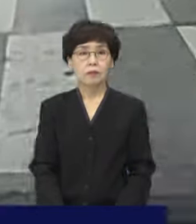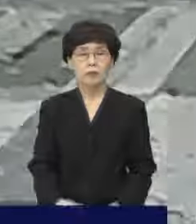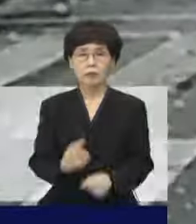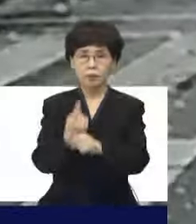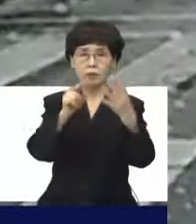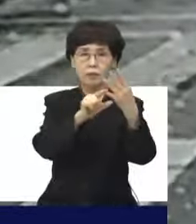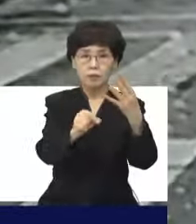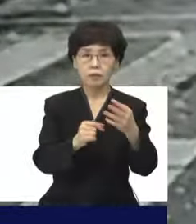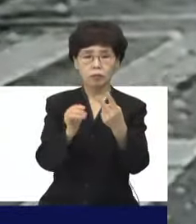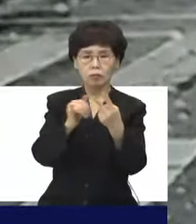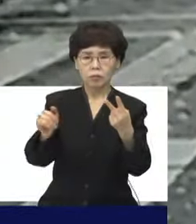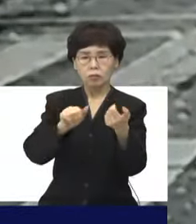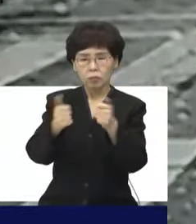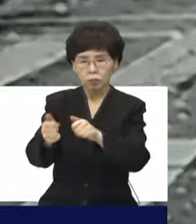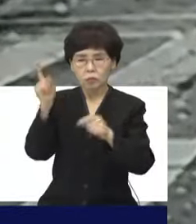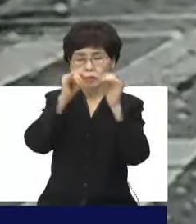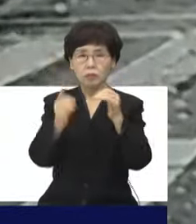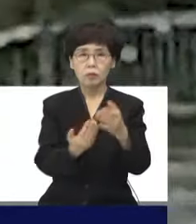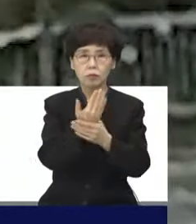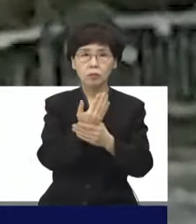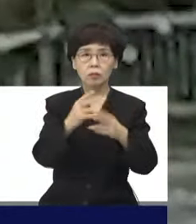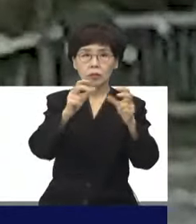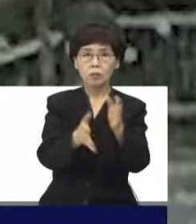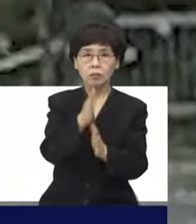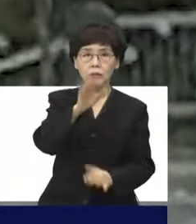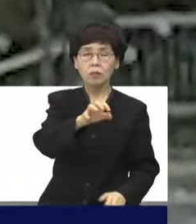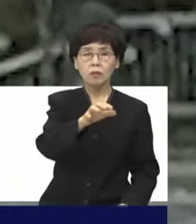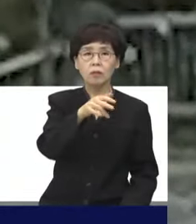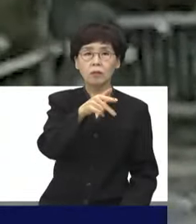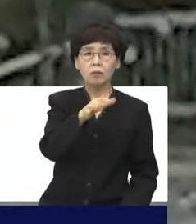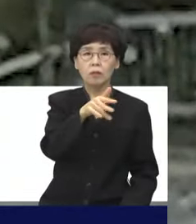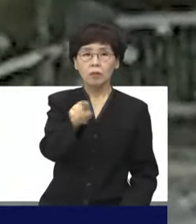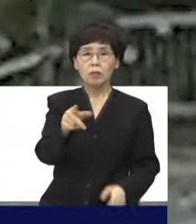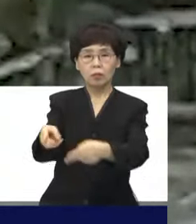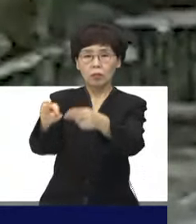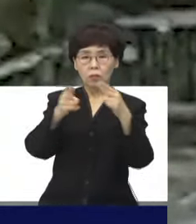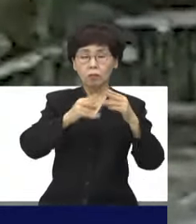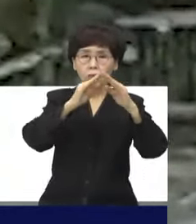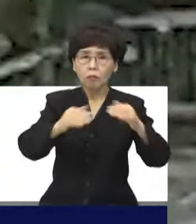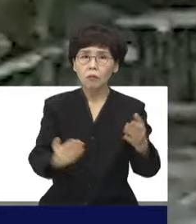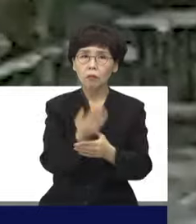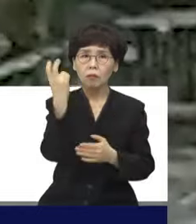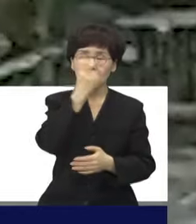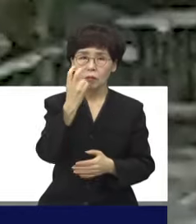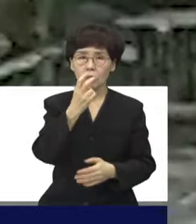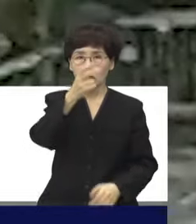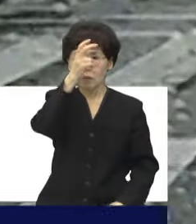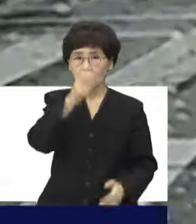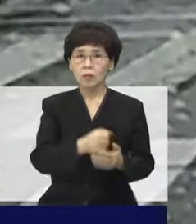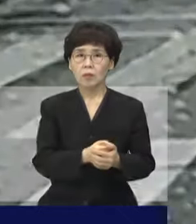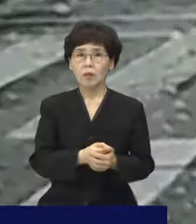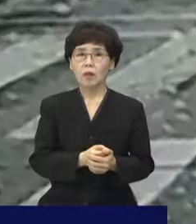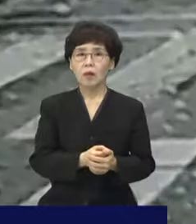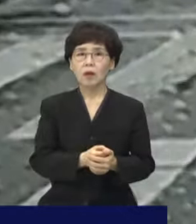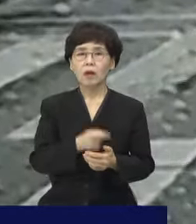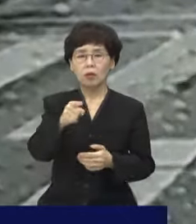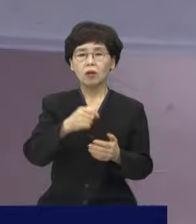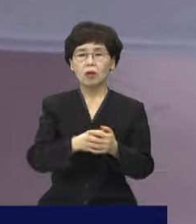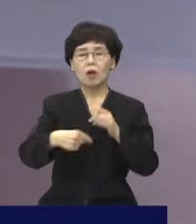지난해 4월 두 명의 사상자가 발생한 경기 성남시 정자교 붕괴 사고를 수사한 경찰은 관리 미흡을 사고 원인으로